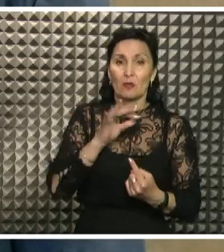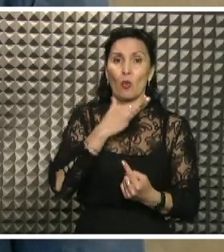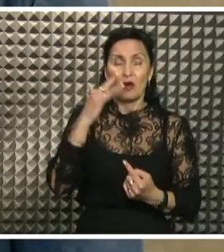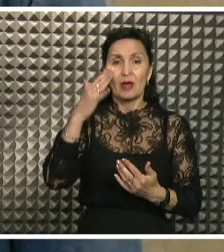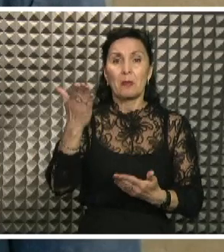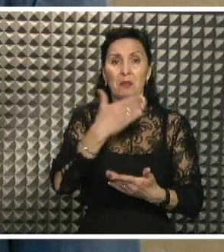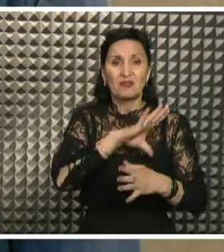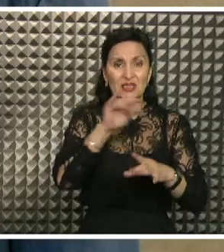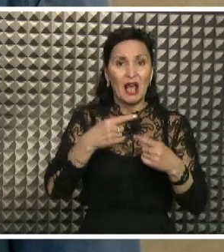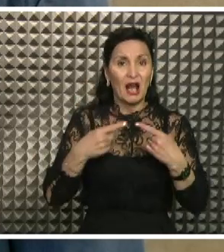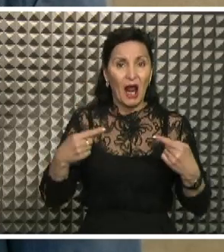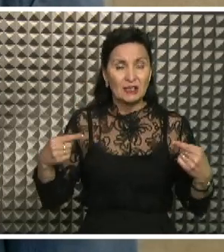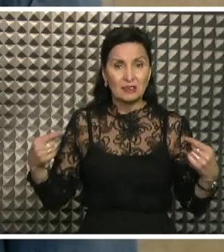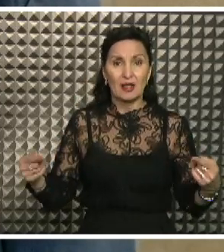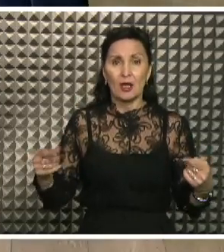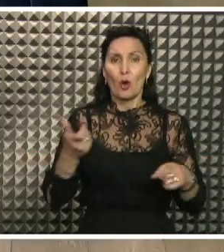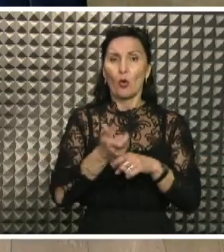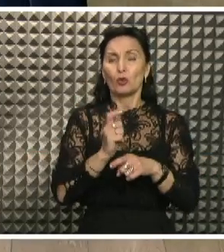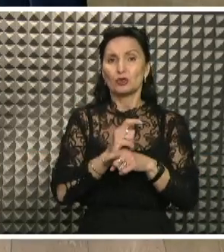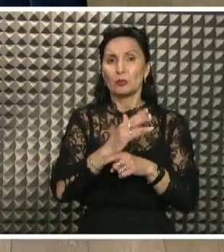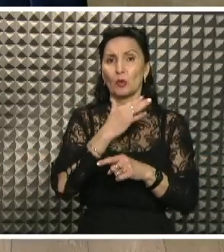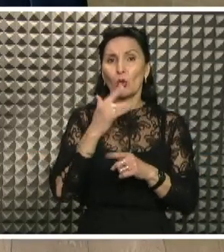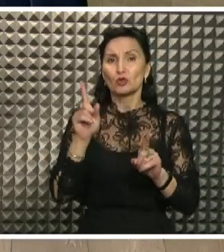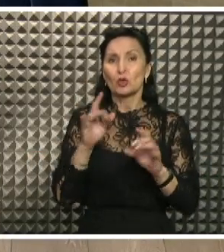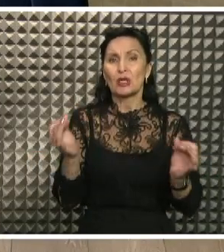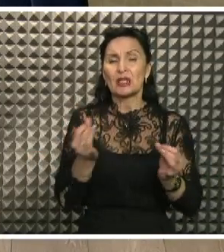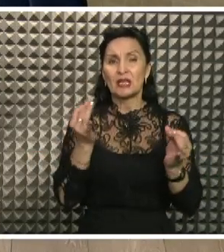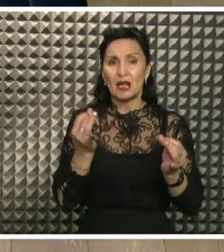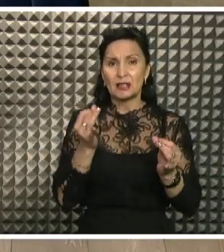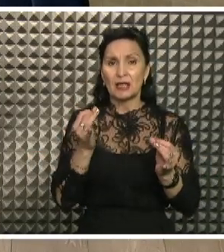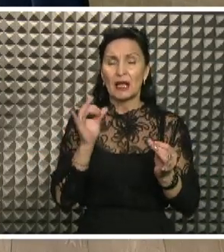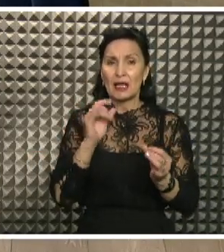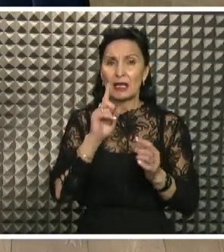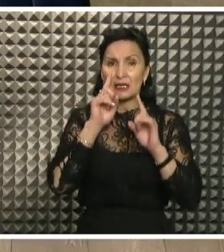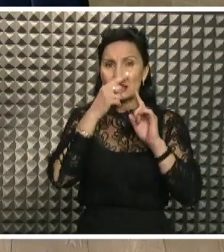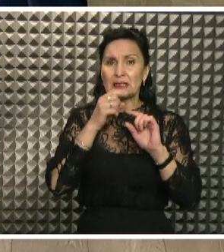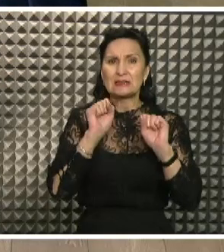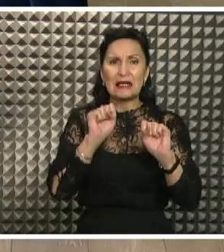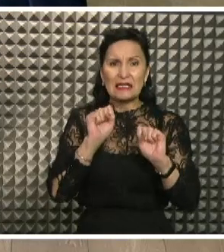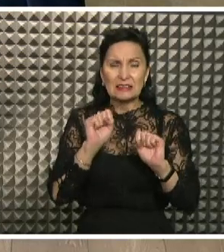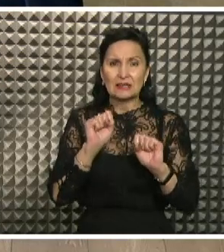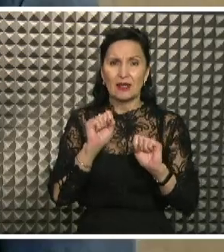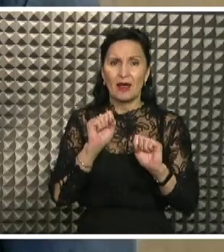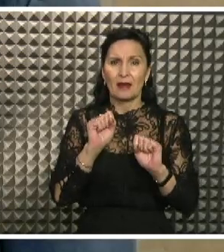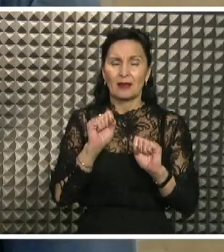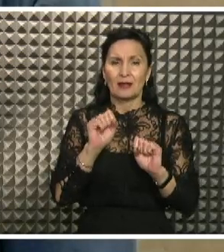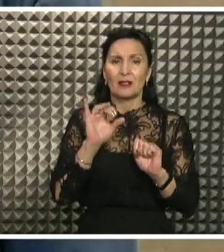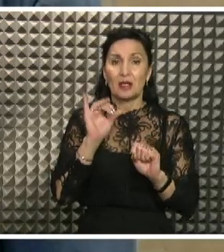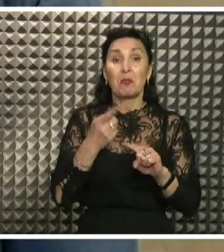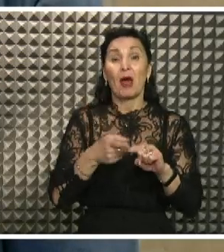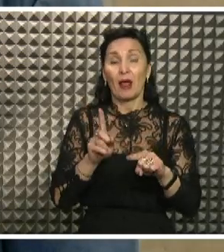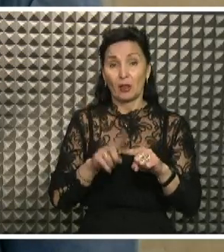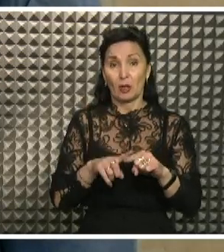все разные, и у нас очень много что интересного, как бы и слизистая, и обмен веществ и так далее. И